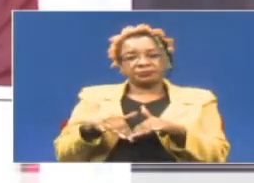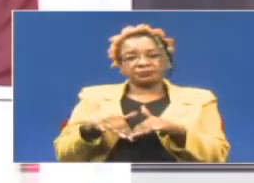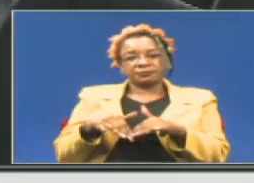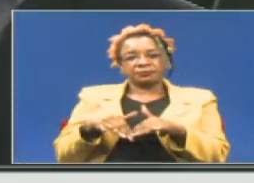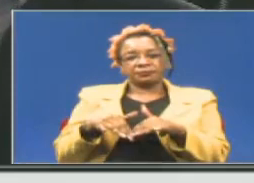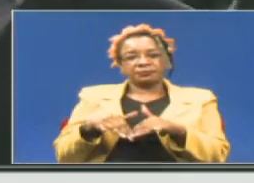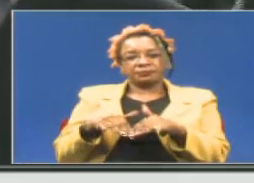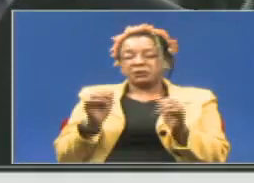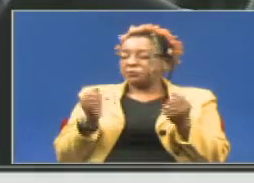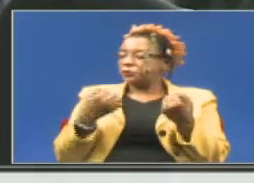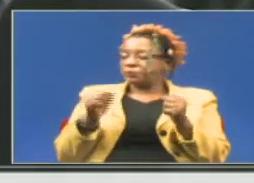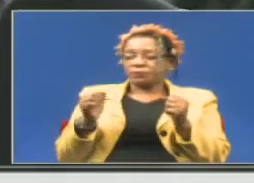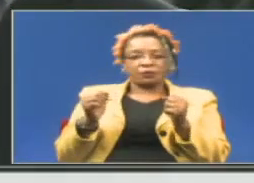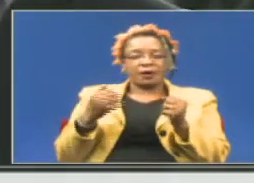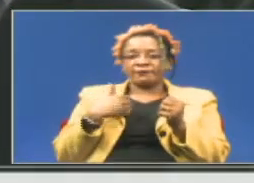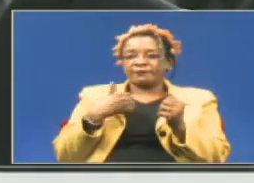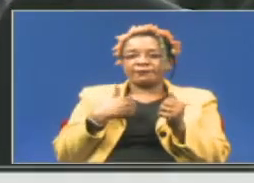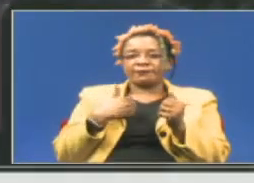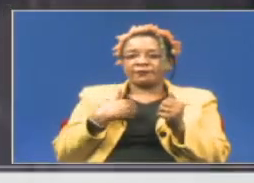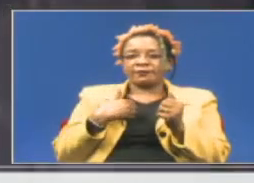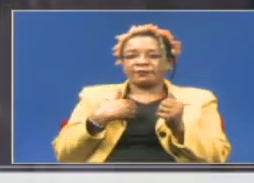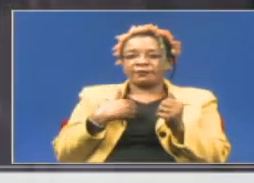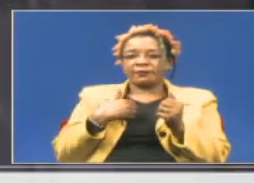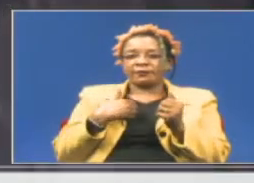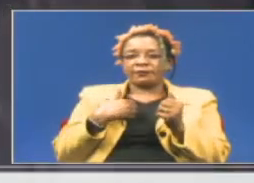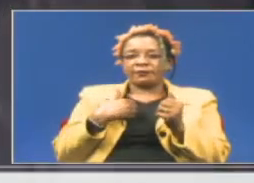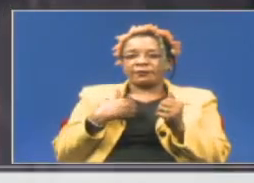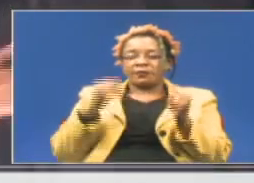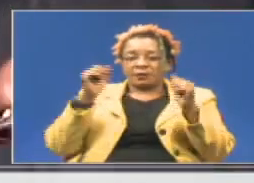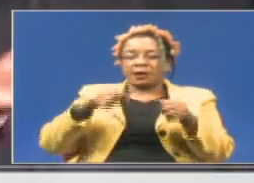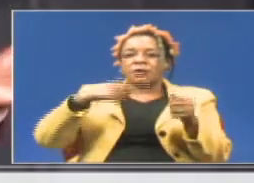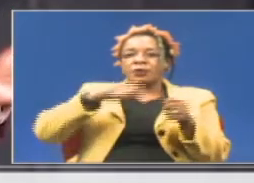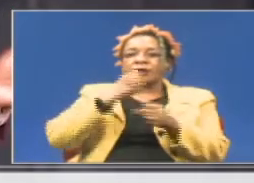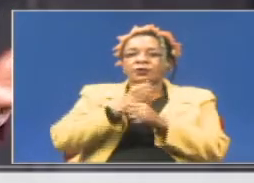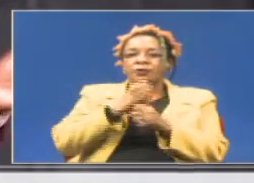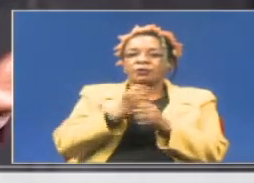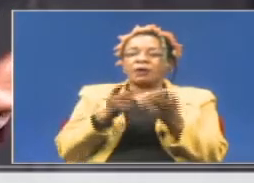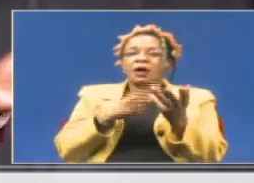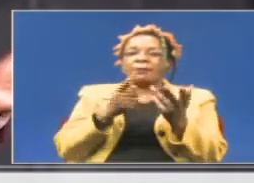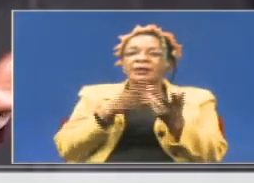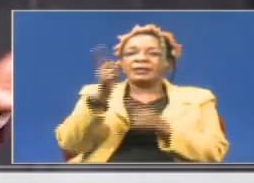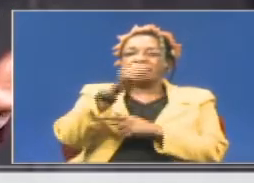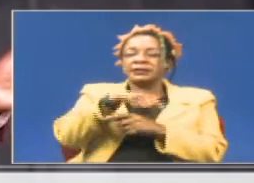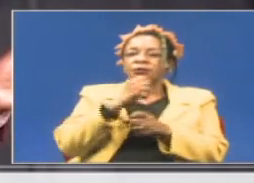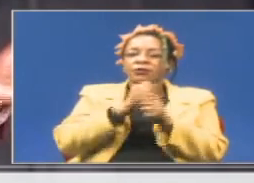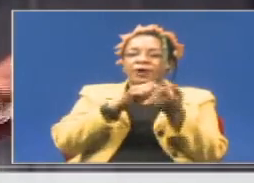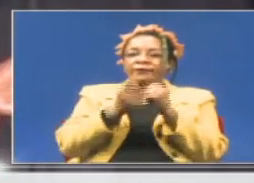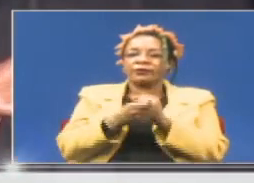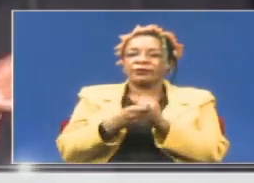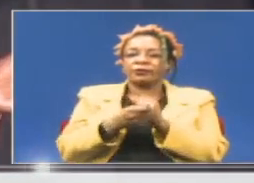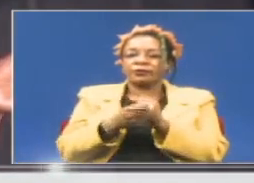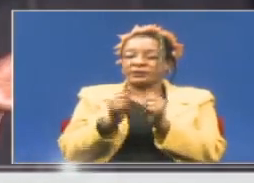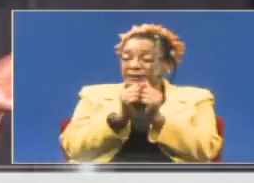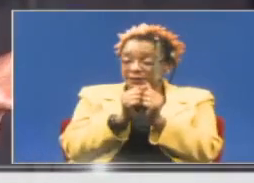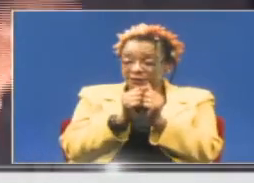Hawezi kama wawili. Officers, shall we do what we need to do? How many days we do a review?